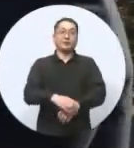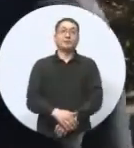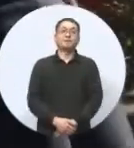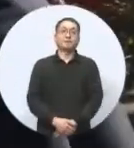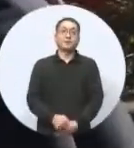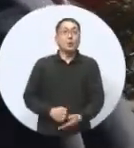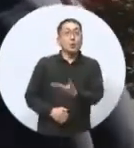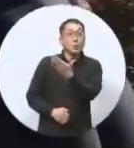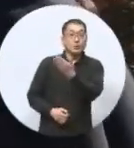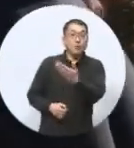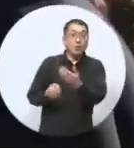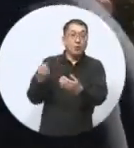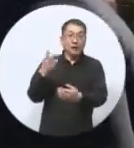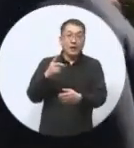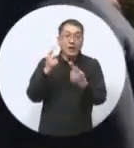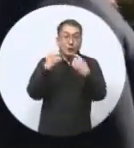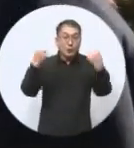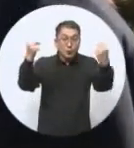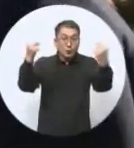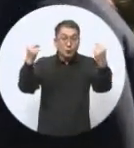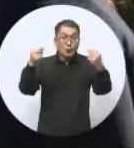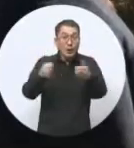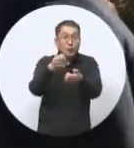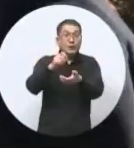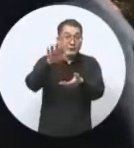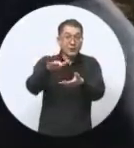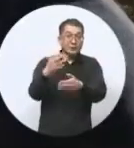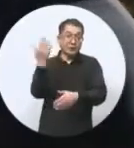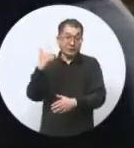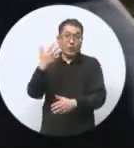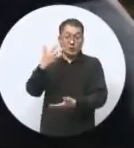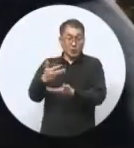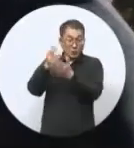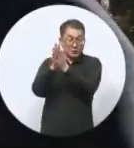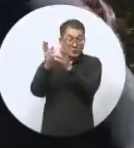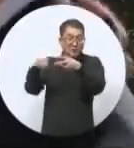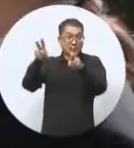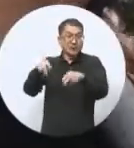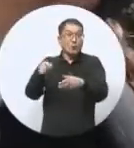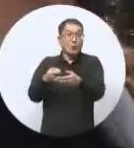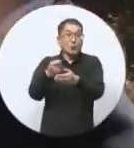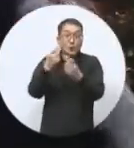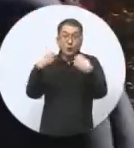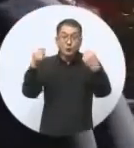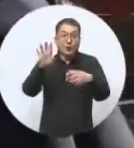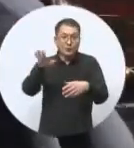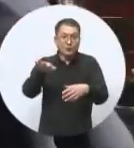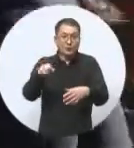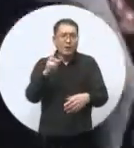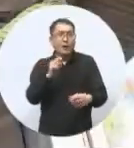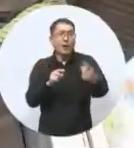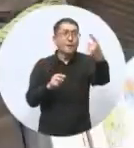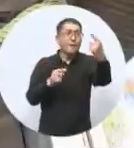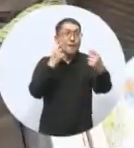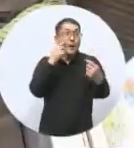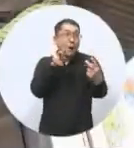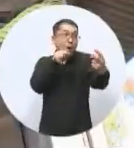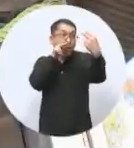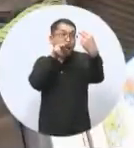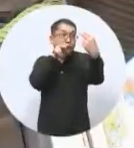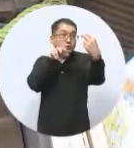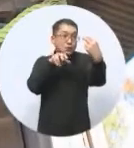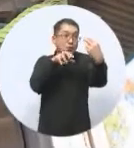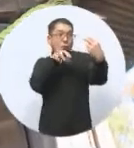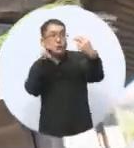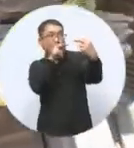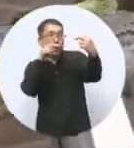またここに龍がおられてます、うん、先ほどの八王子神社にも龍がありましたんですけどね。 ちょっと目が合うような そうなんです